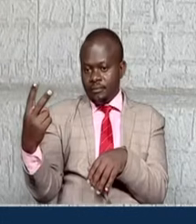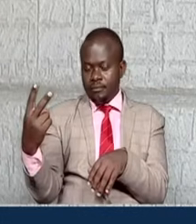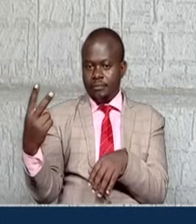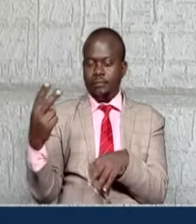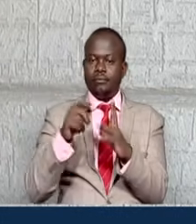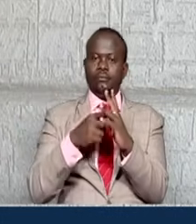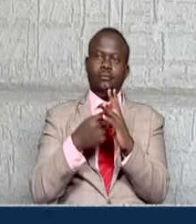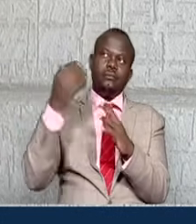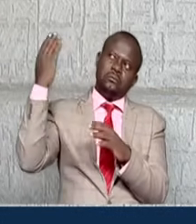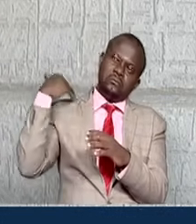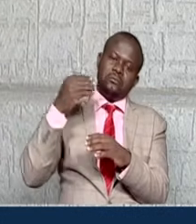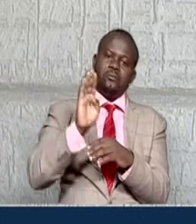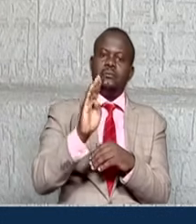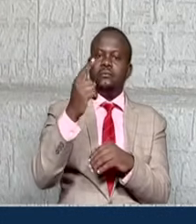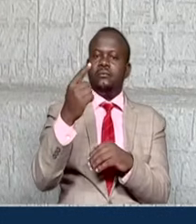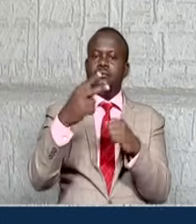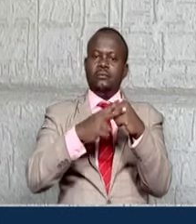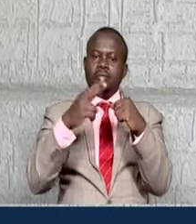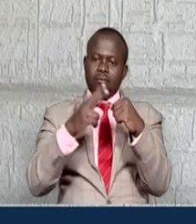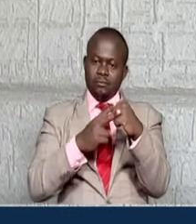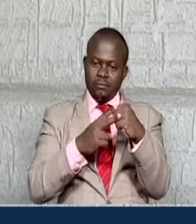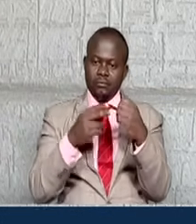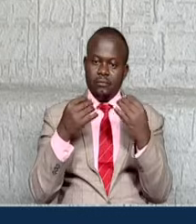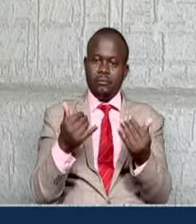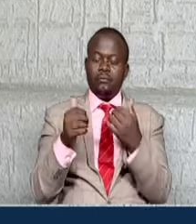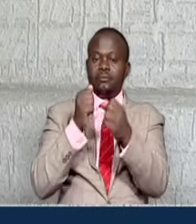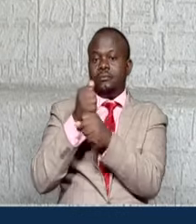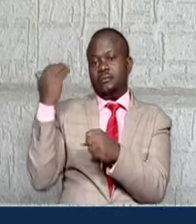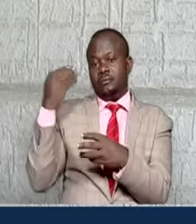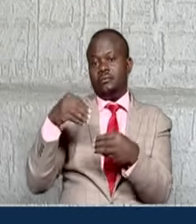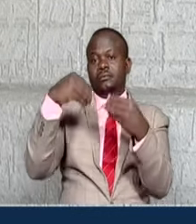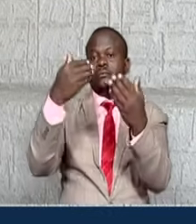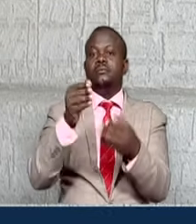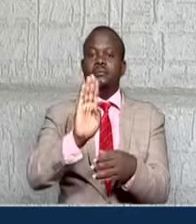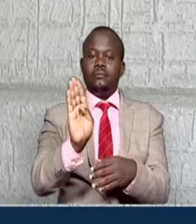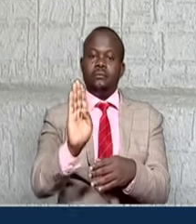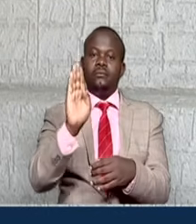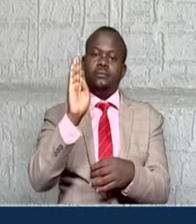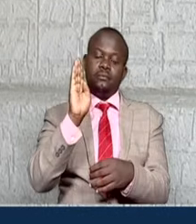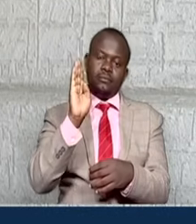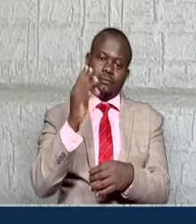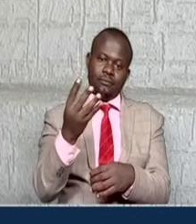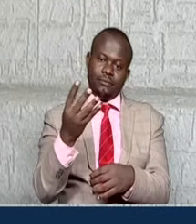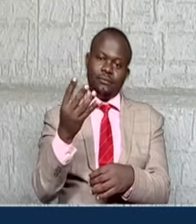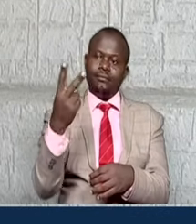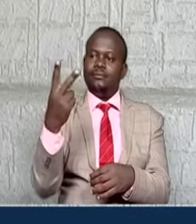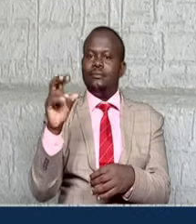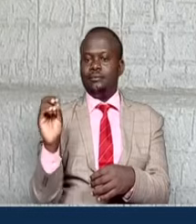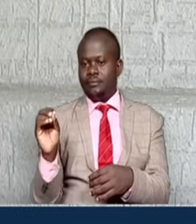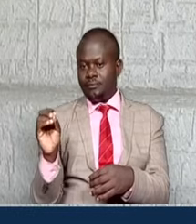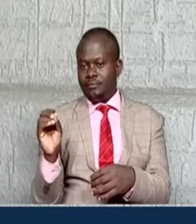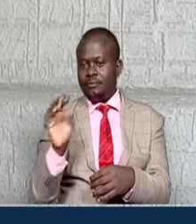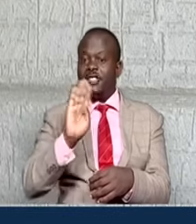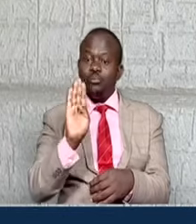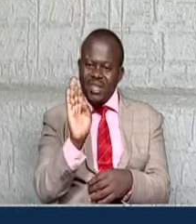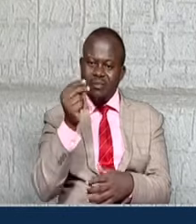guhera icyo gihe byari miliyari 177 mu mwaka ushize batanze miliyari 4,420 ayo